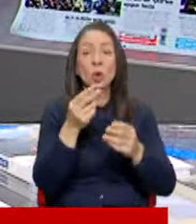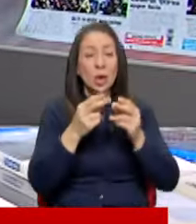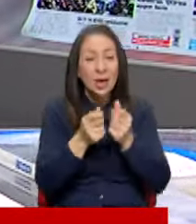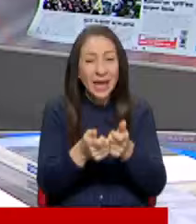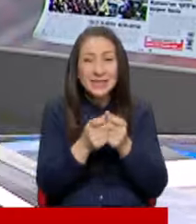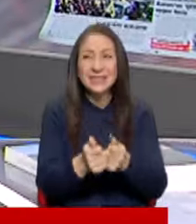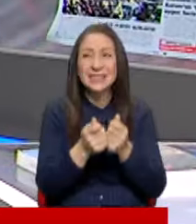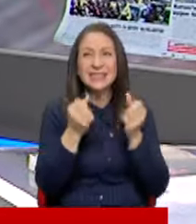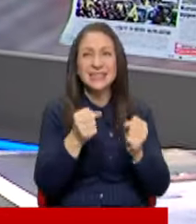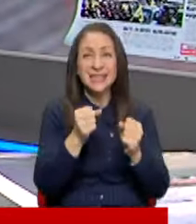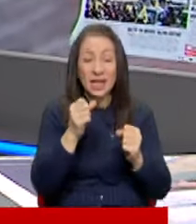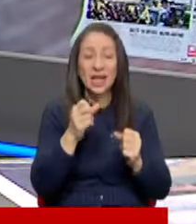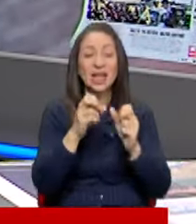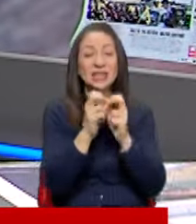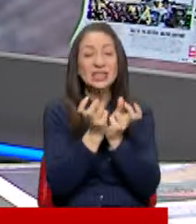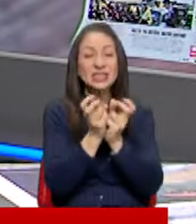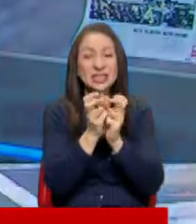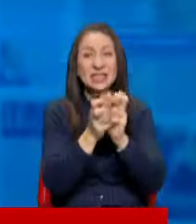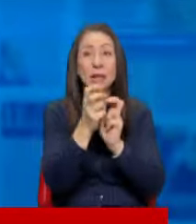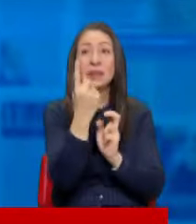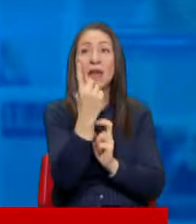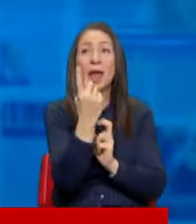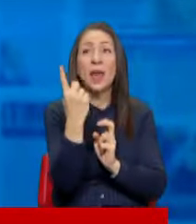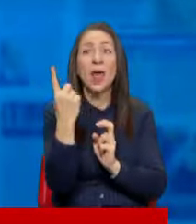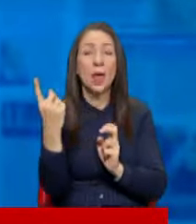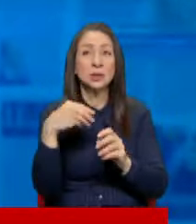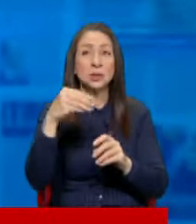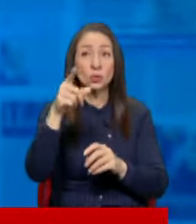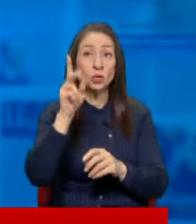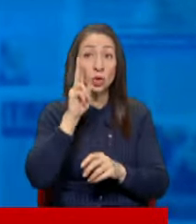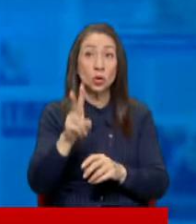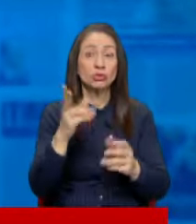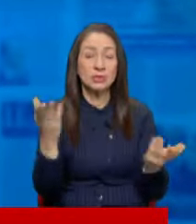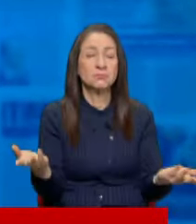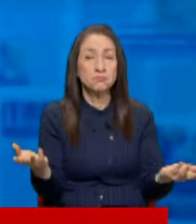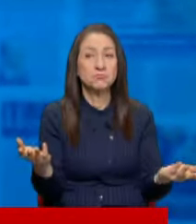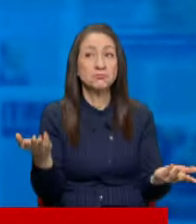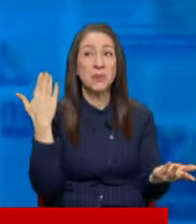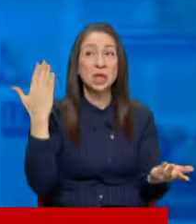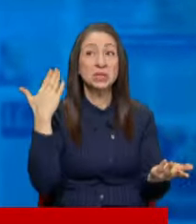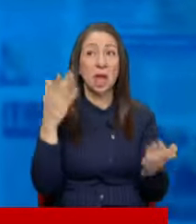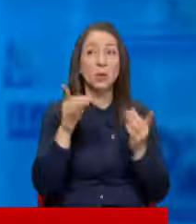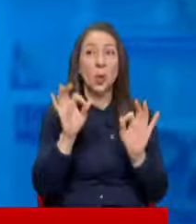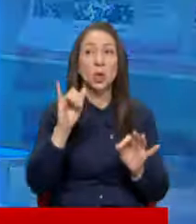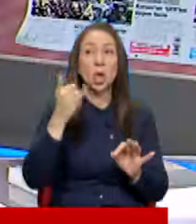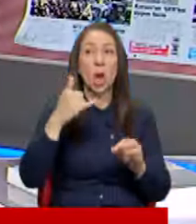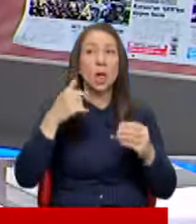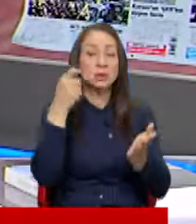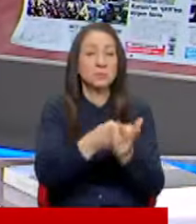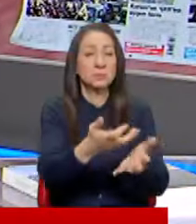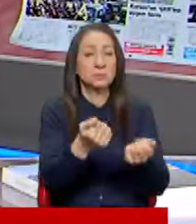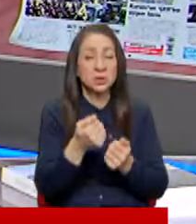kayısı ve incir tane ile satılıyor bunu da görecek ya da eskidendi o kiloyla satın